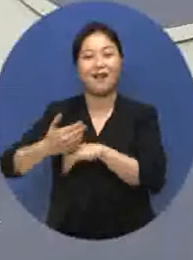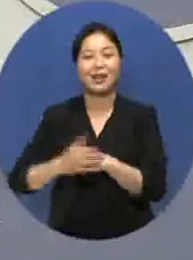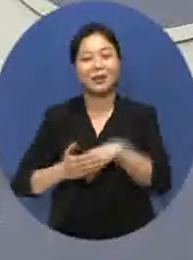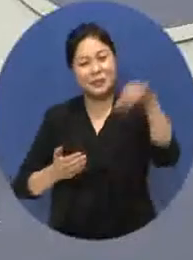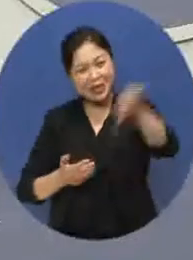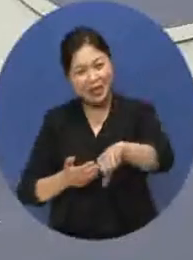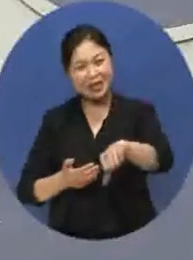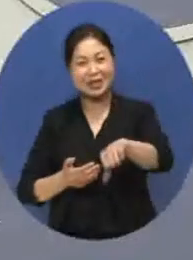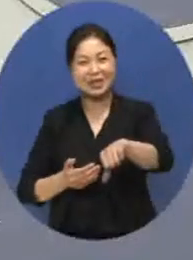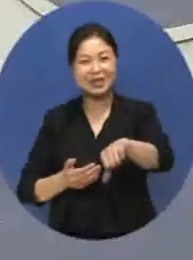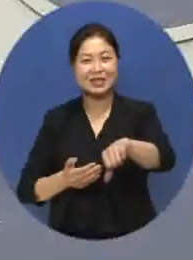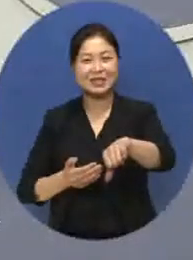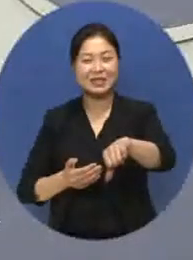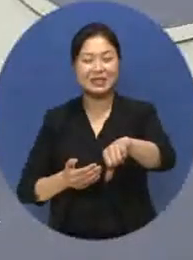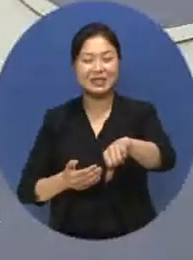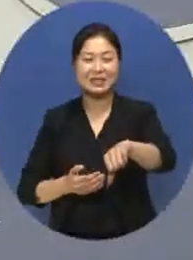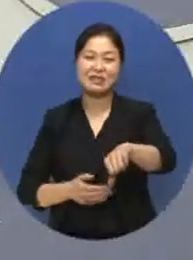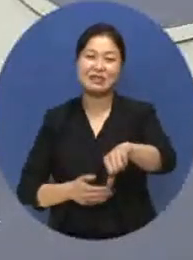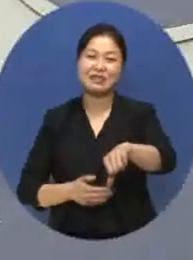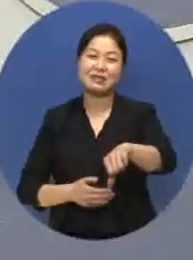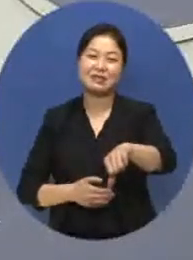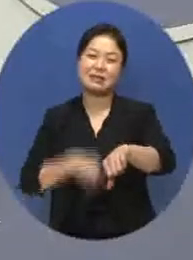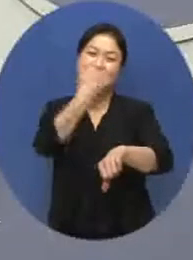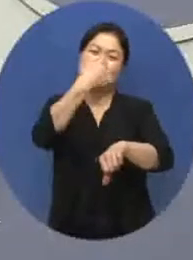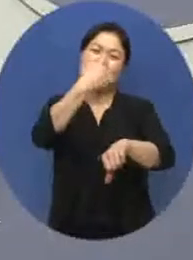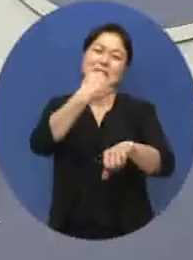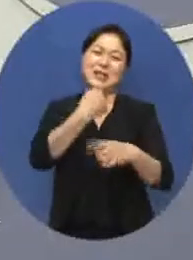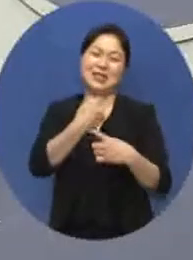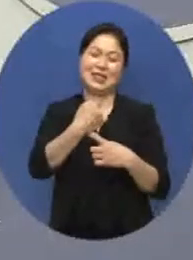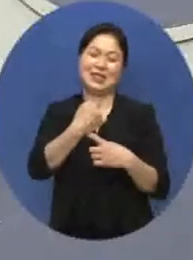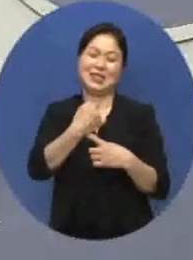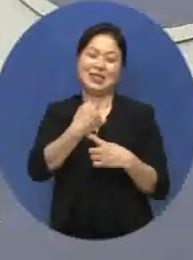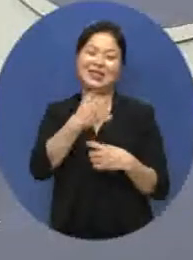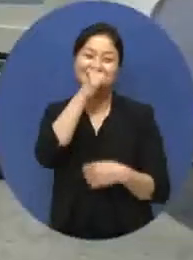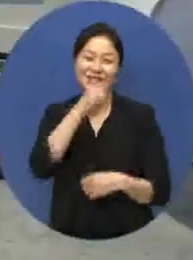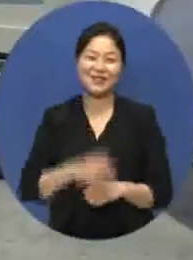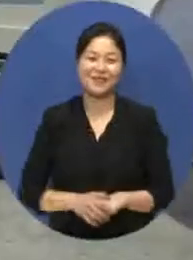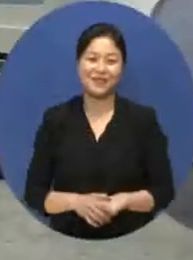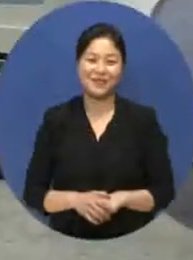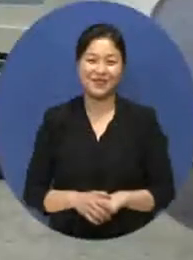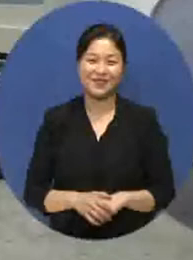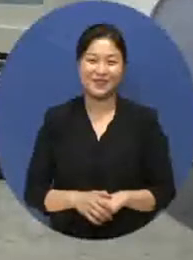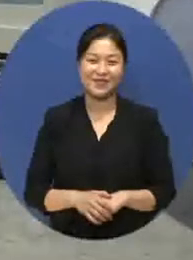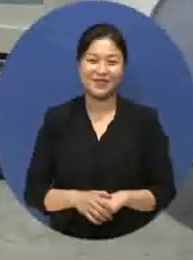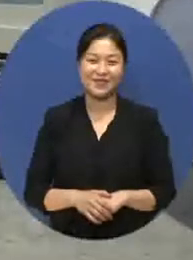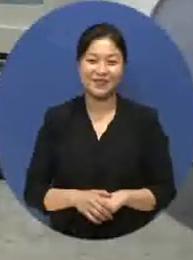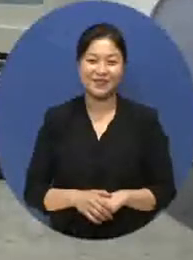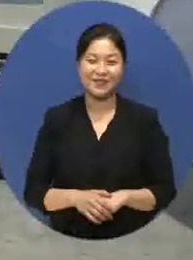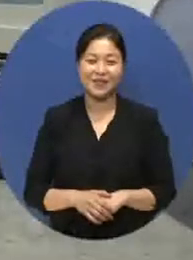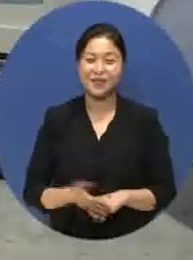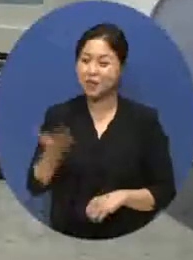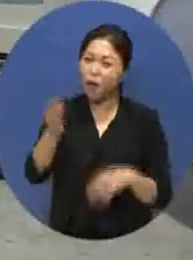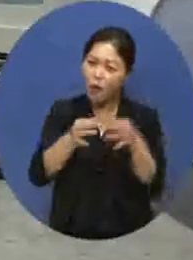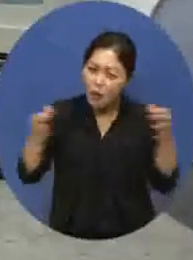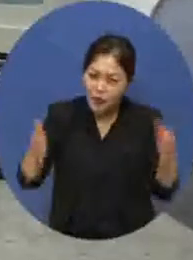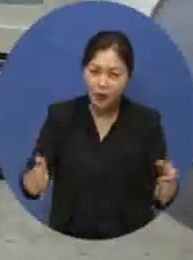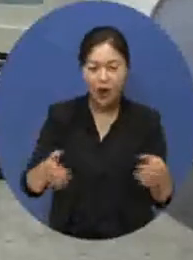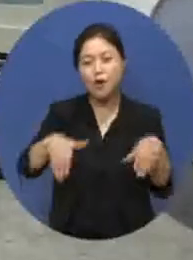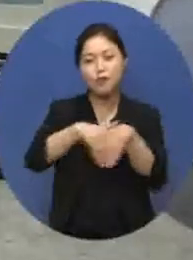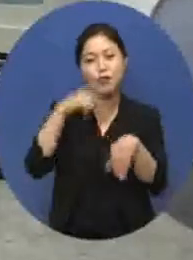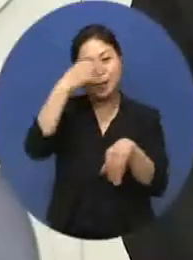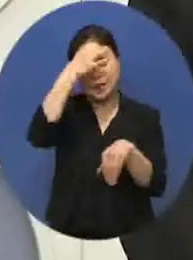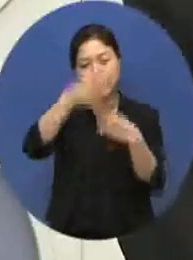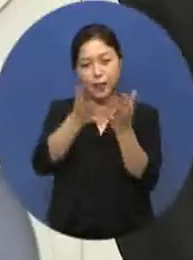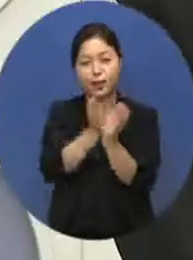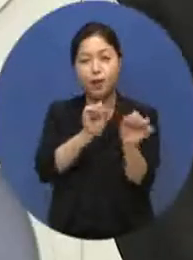떨어진 분들은 원망하는 소리를 제가 듣죠. 그래도 그렇게 오랫동안 문화예술단체 활동을